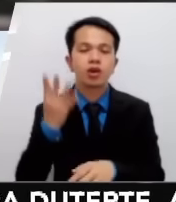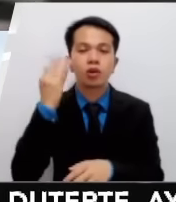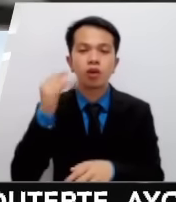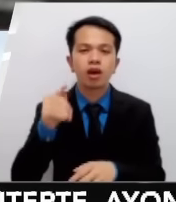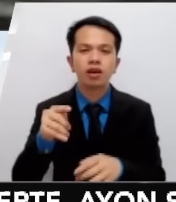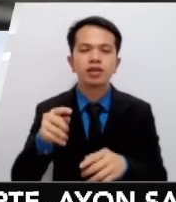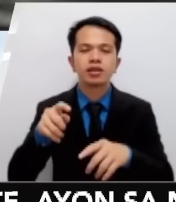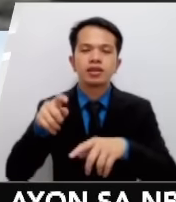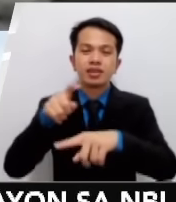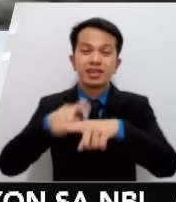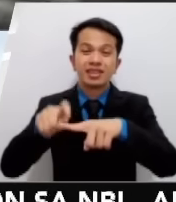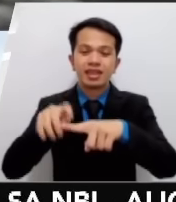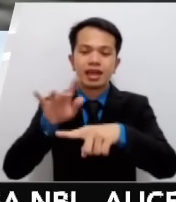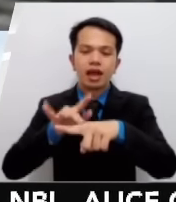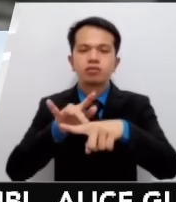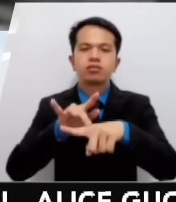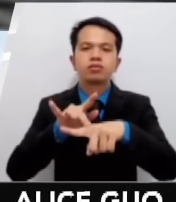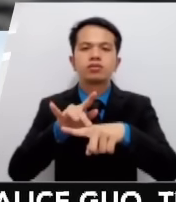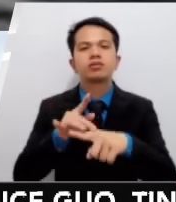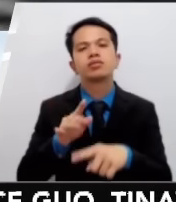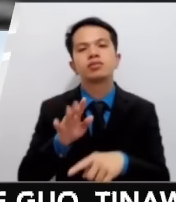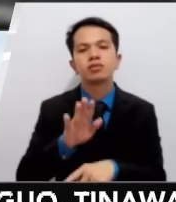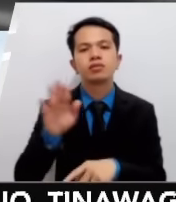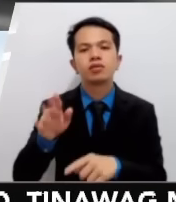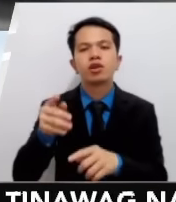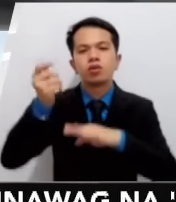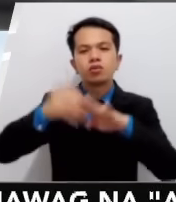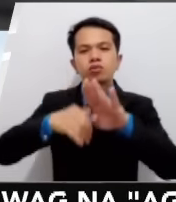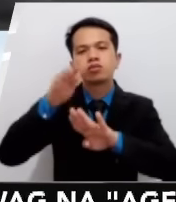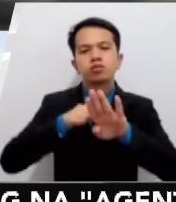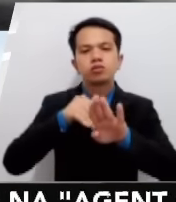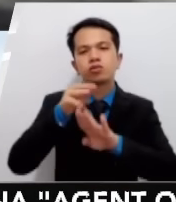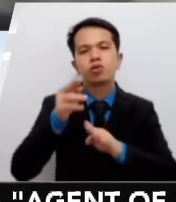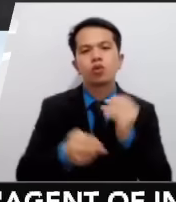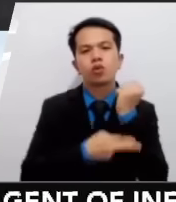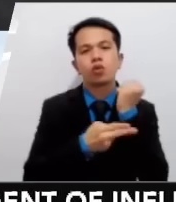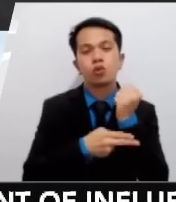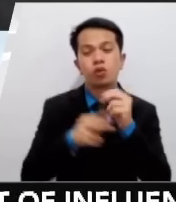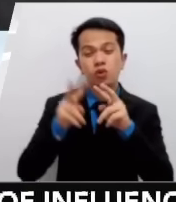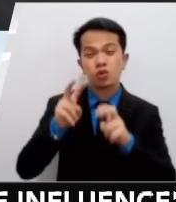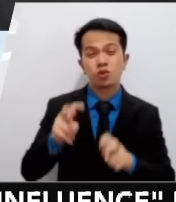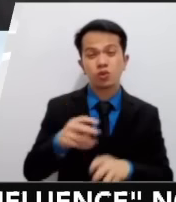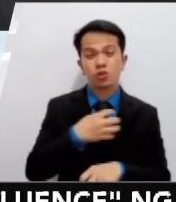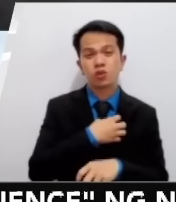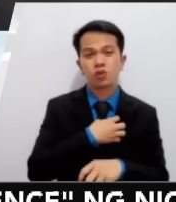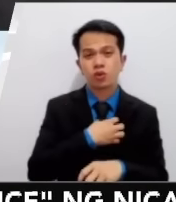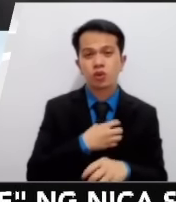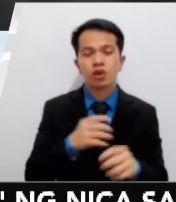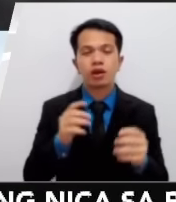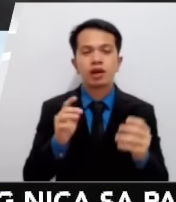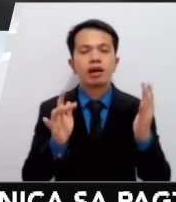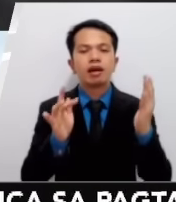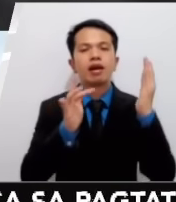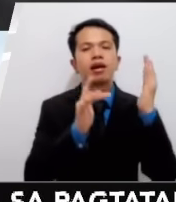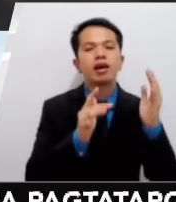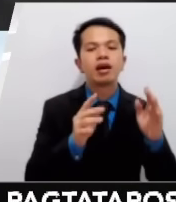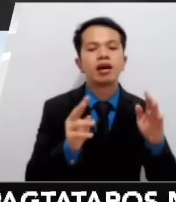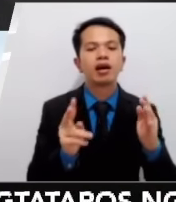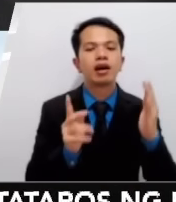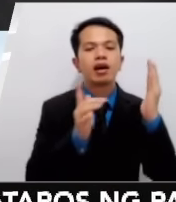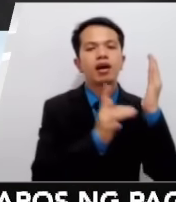habang nagpipintura sa isang hotel. Sa imbestigasyon ng pulisya, bigla umanong dumikit sa live wire ng isang poste ng kuryente ang metal